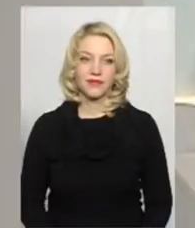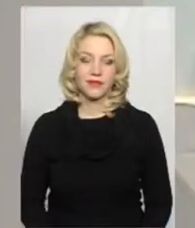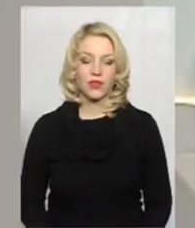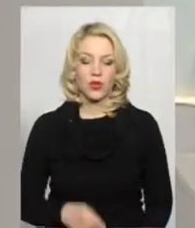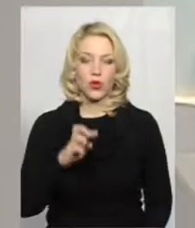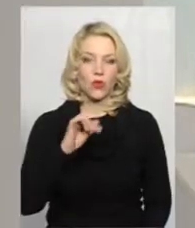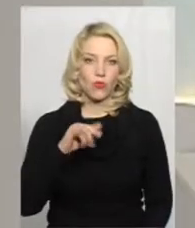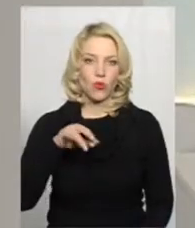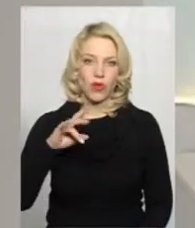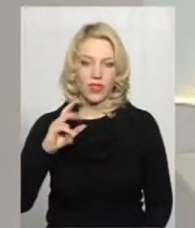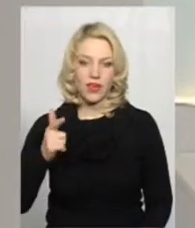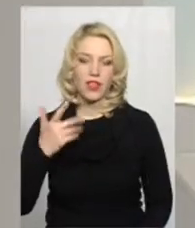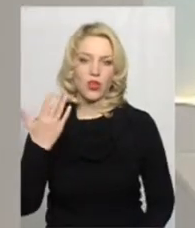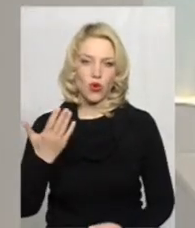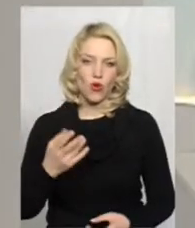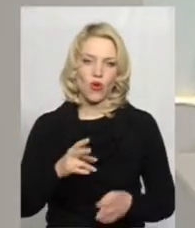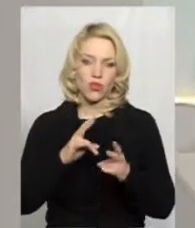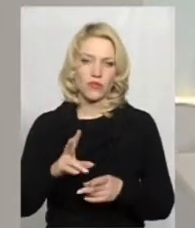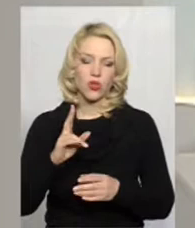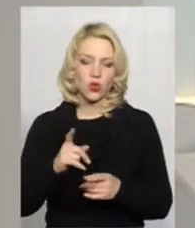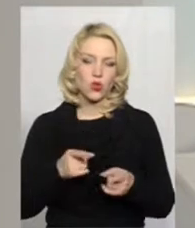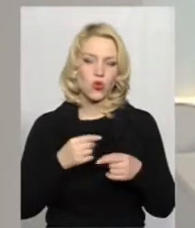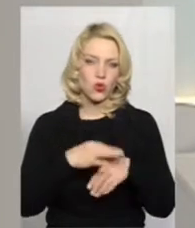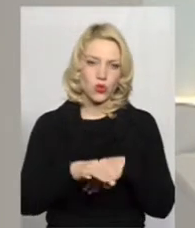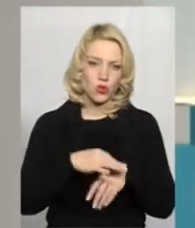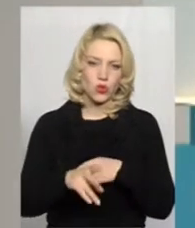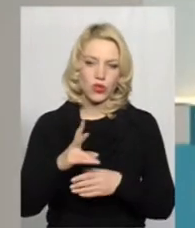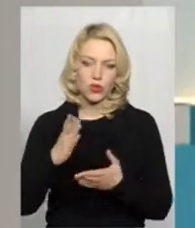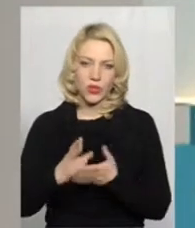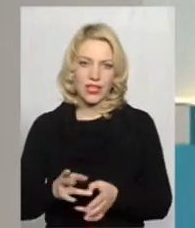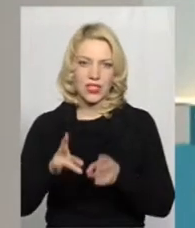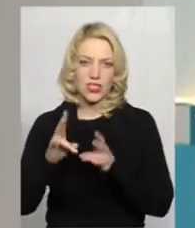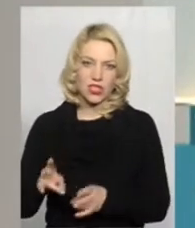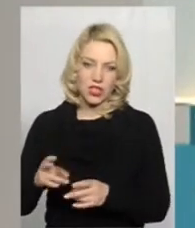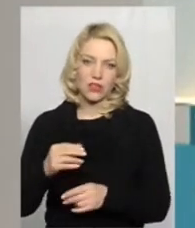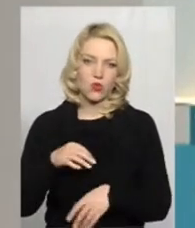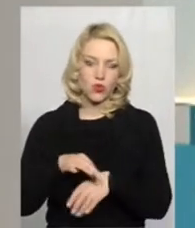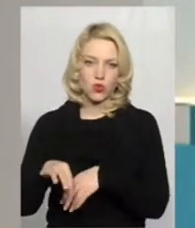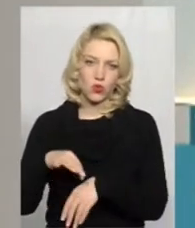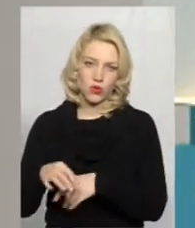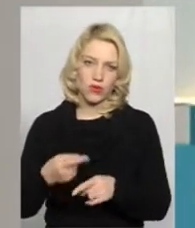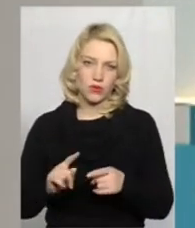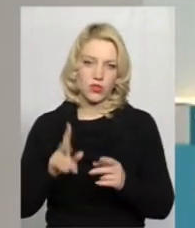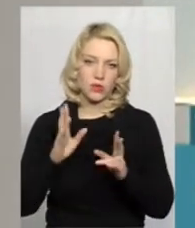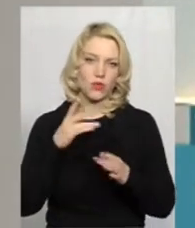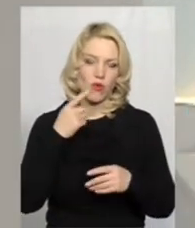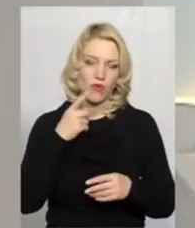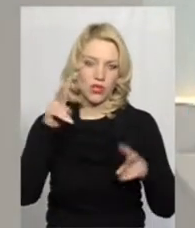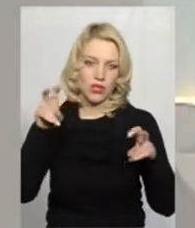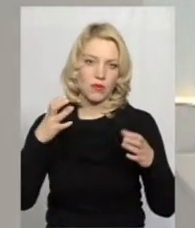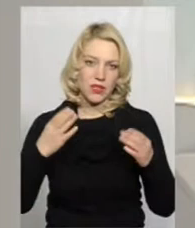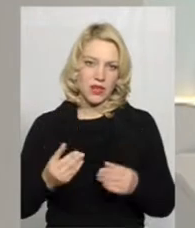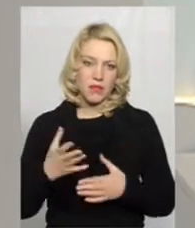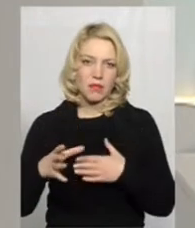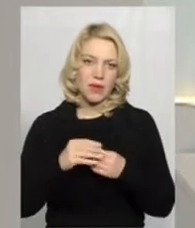та його жертва. Хто цькує і хто стає жертвою цькування? Про це будемо говорити сьогодні у темі дня. Ми